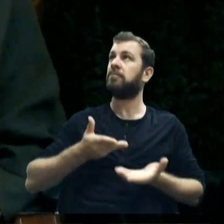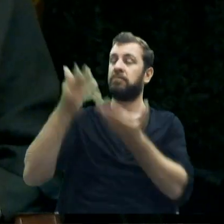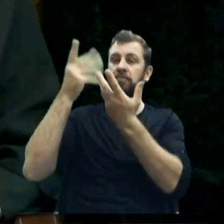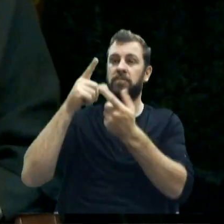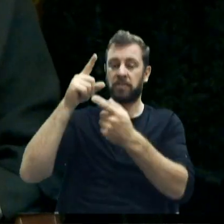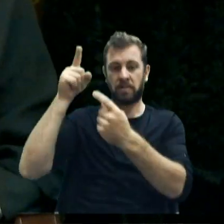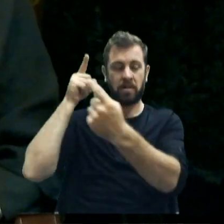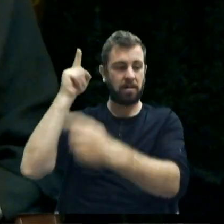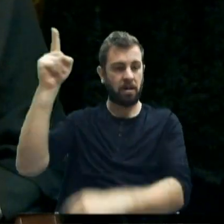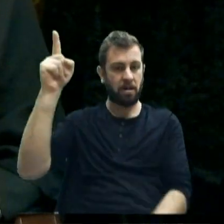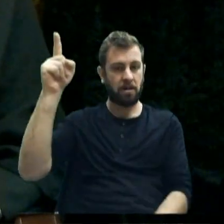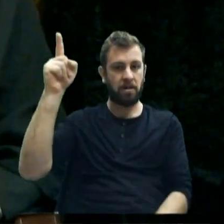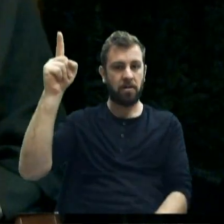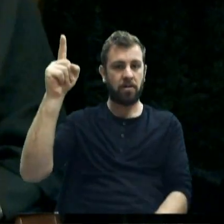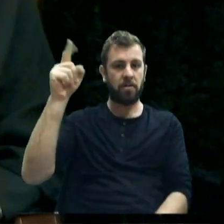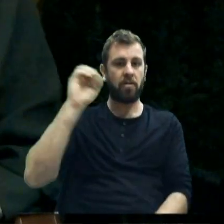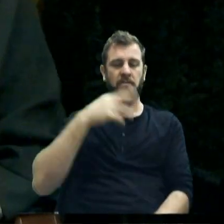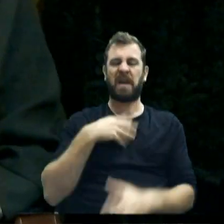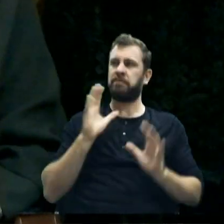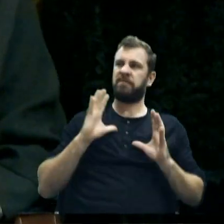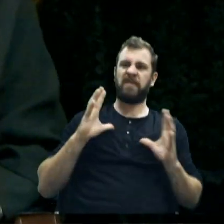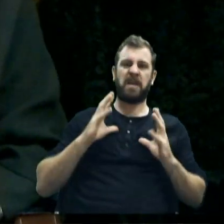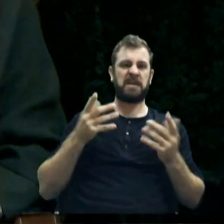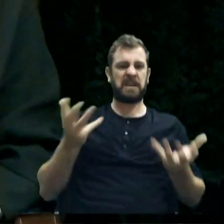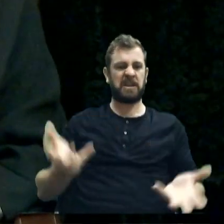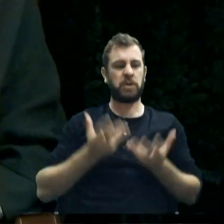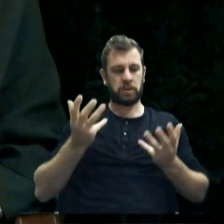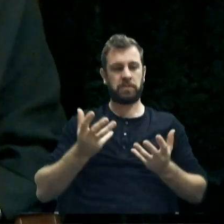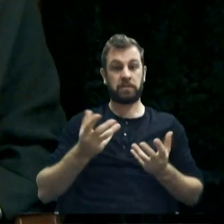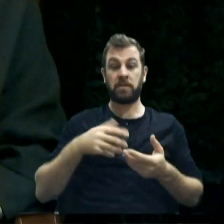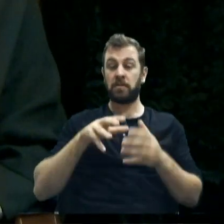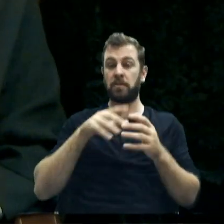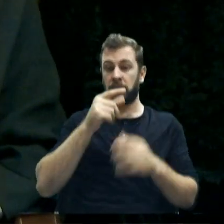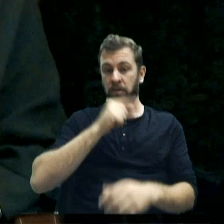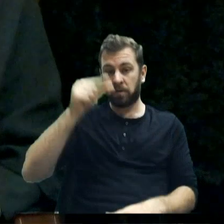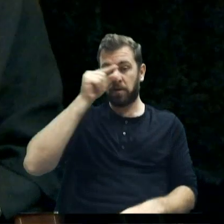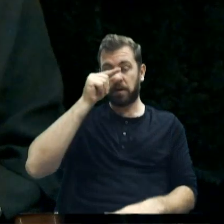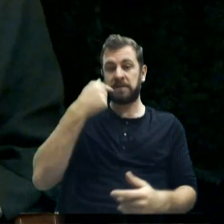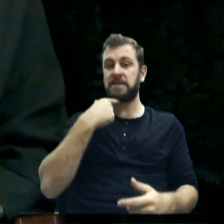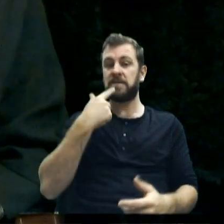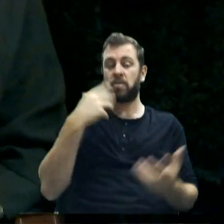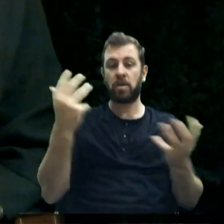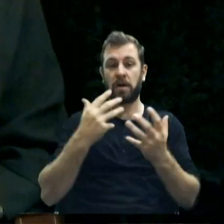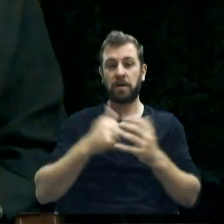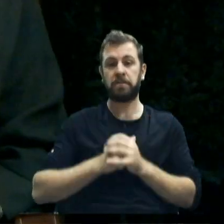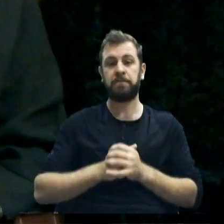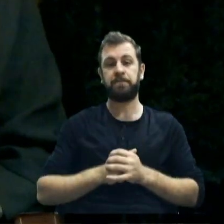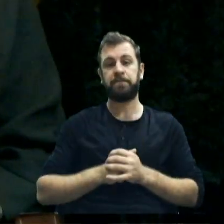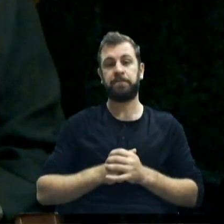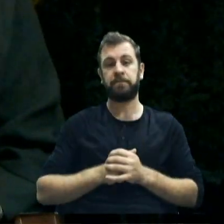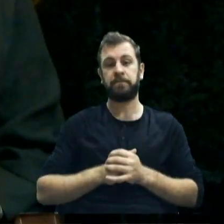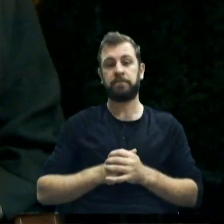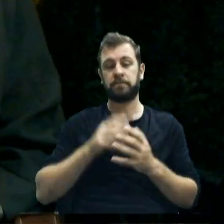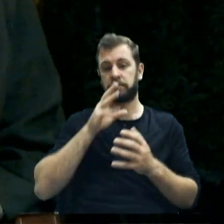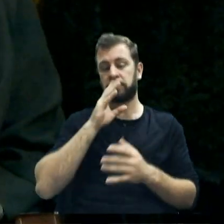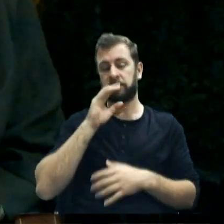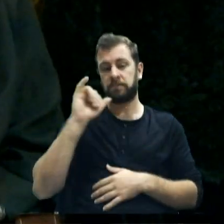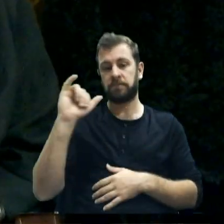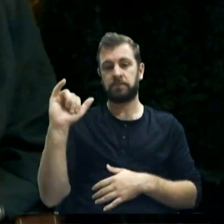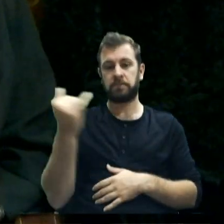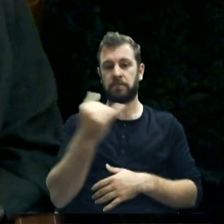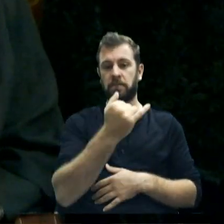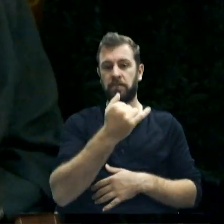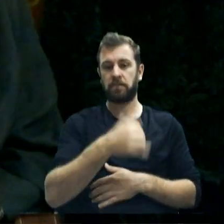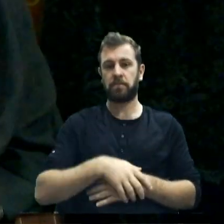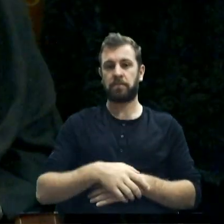you do. Because the Quran says what? In Surah Tahrim, Ya ayyuha alladhina amanu, قُوْ